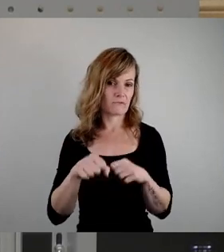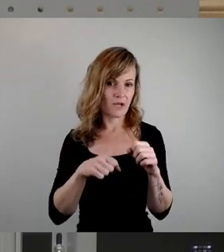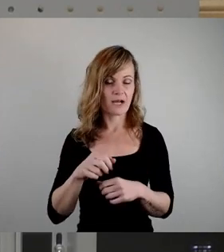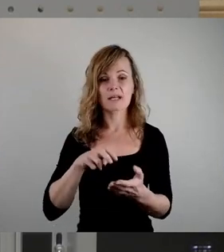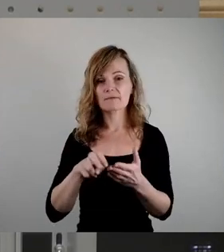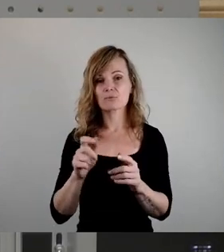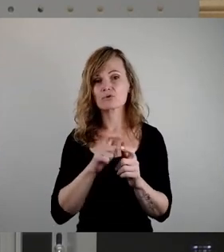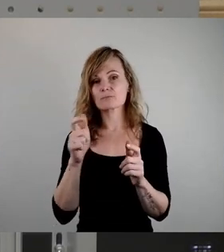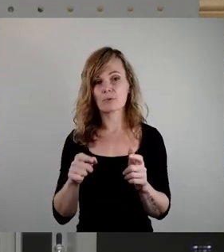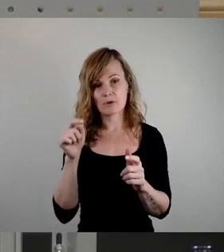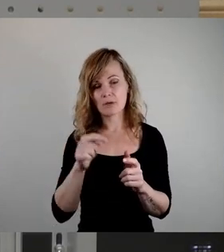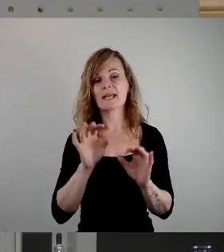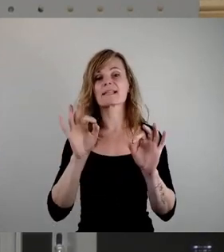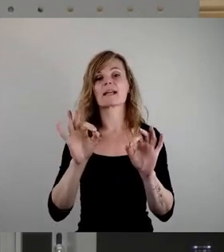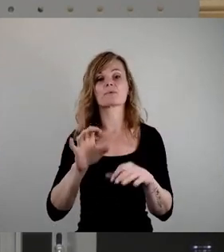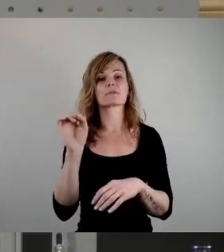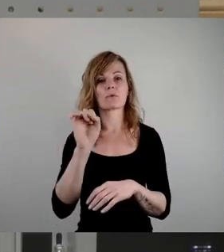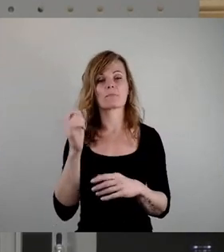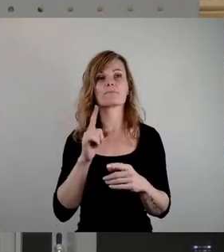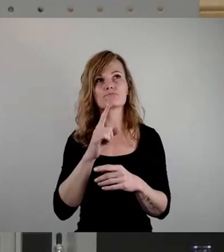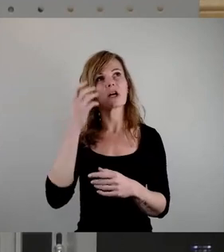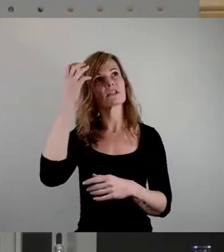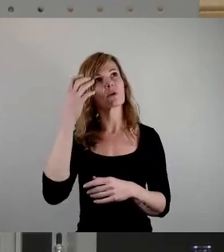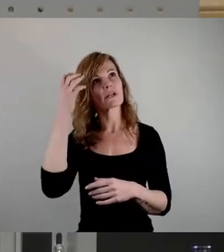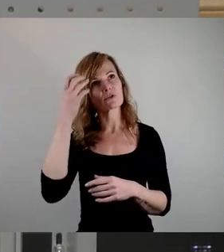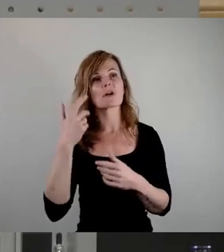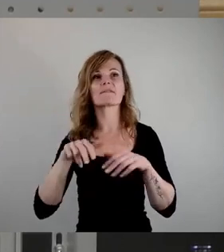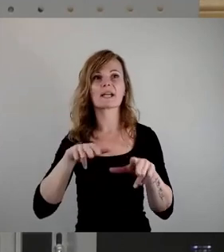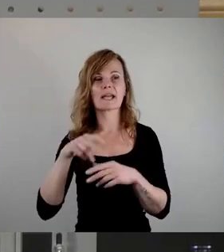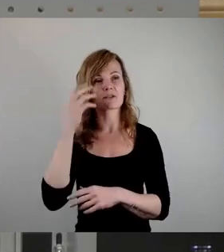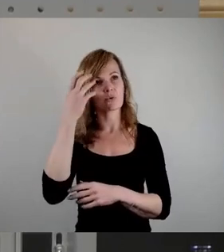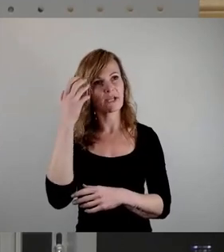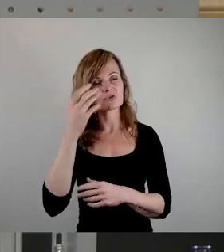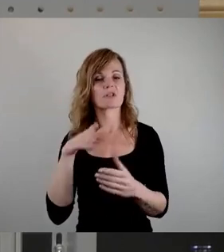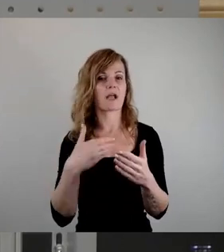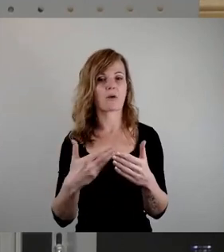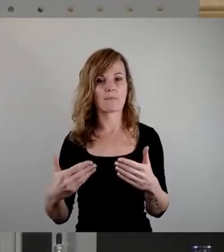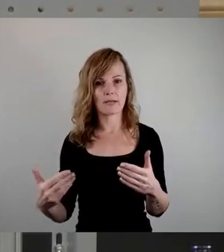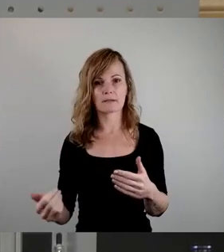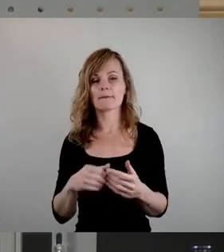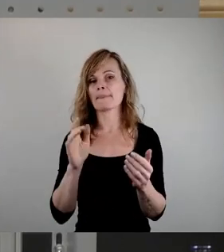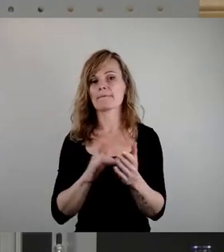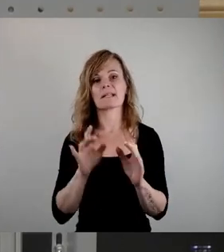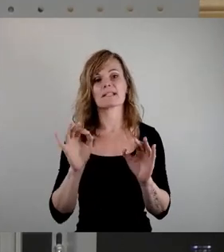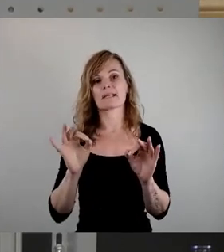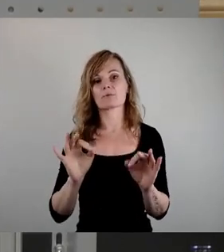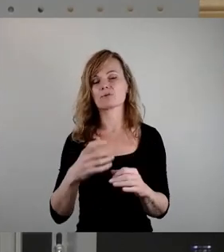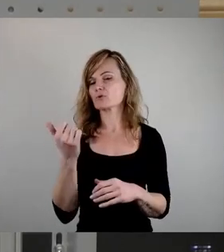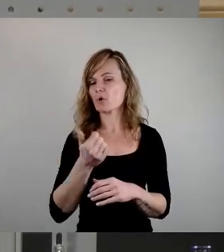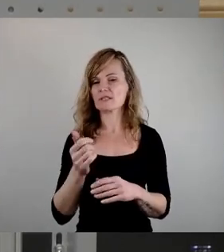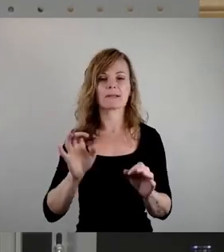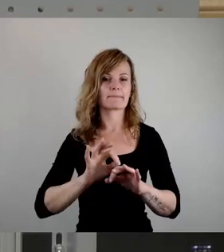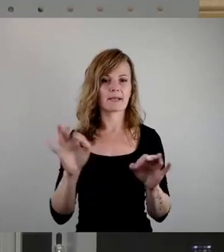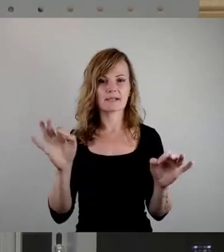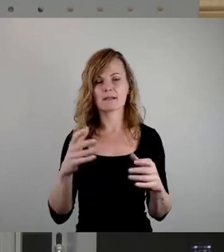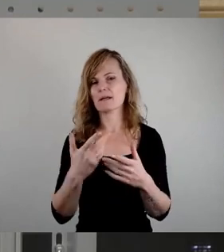Erstens, weil, das ist jetzt ein verkehrstheoretisches Argument, weil es einfach sehr gut ist, das Tollste, das Beste, der Shit in